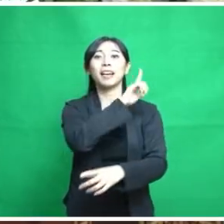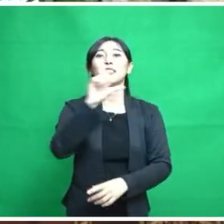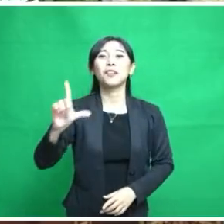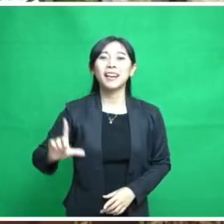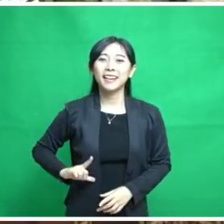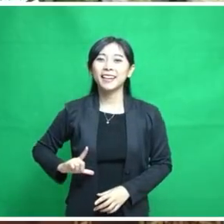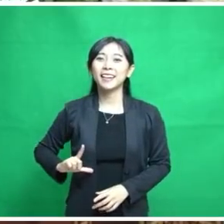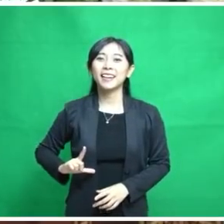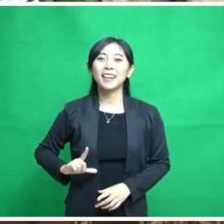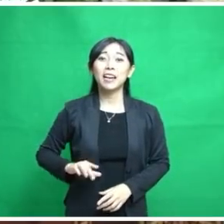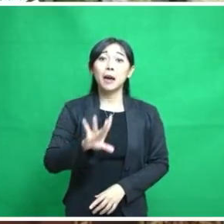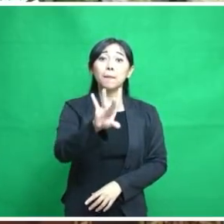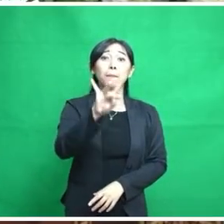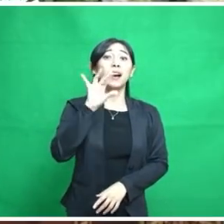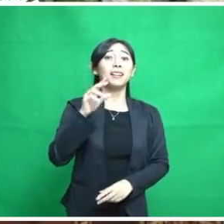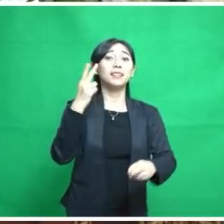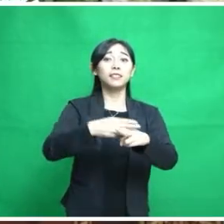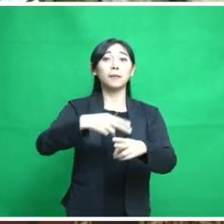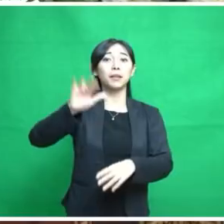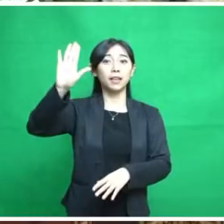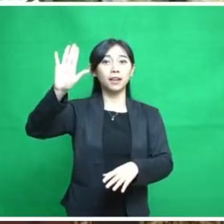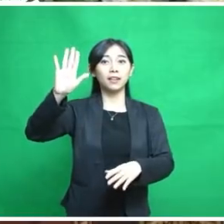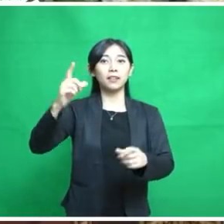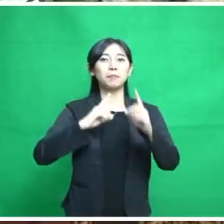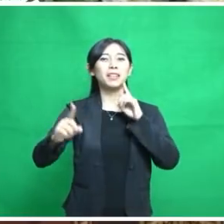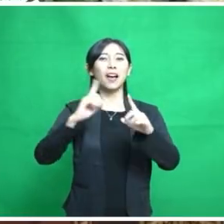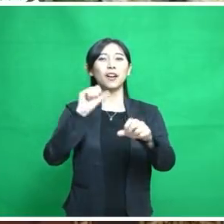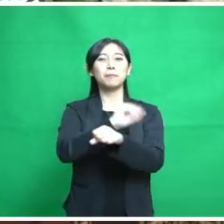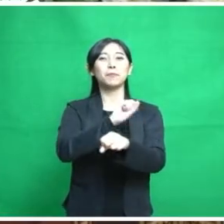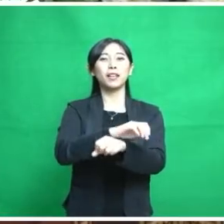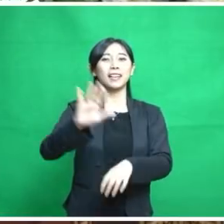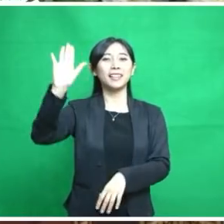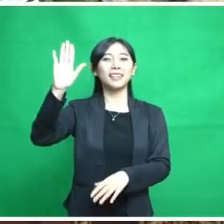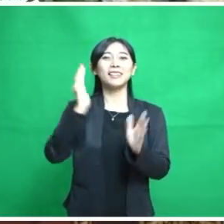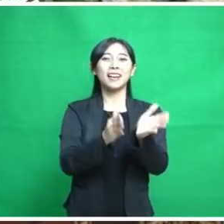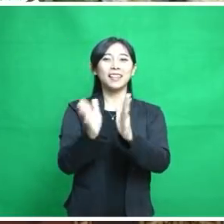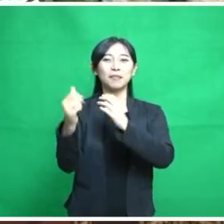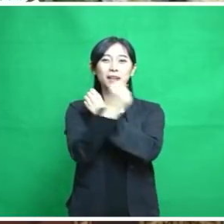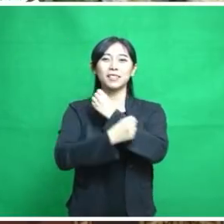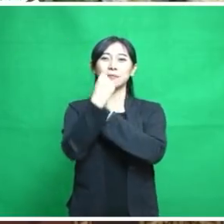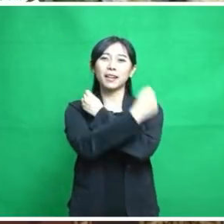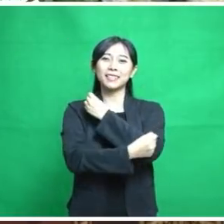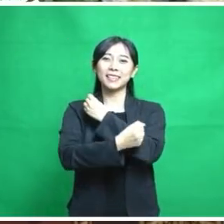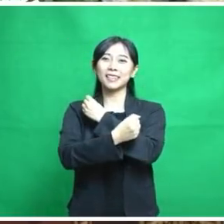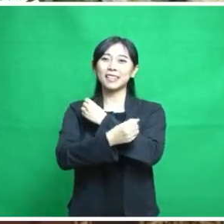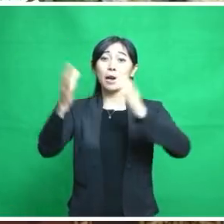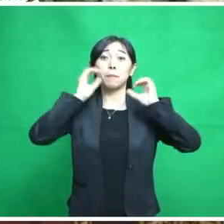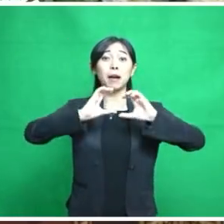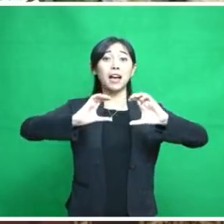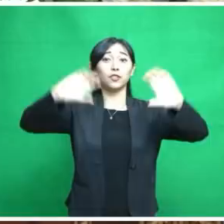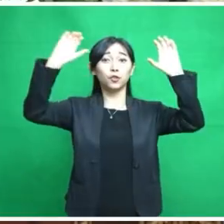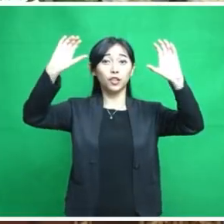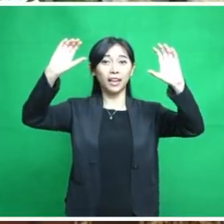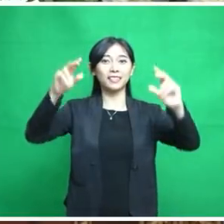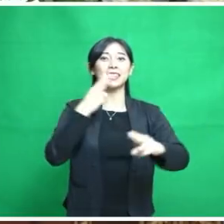Tuhan, panggillah namanya, beritahukanlah perbuatannya di antara bangsa-bangsa. Masyurkanlah